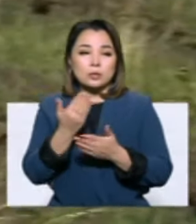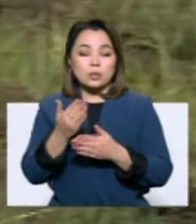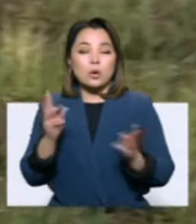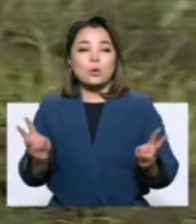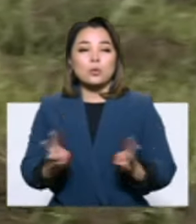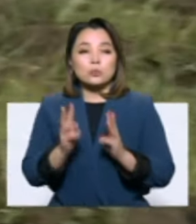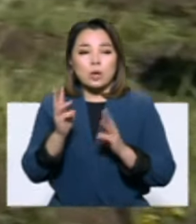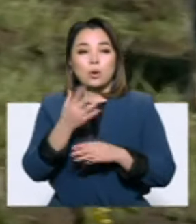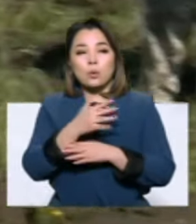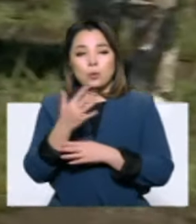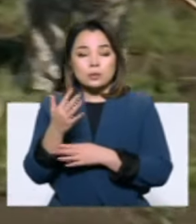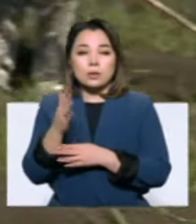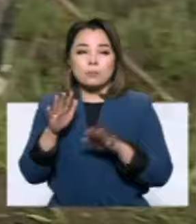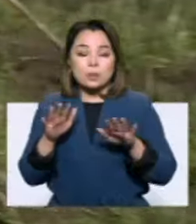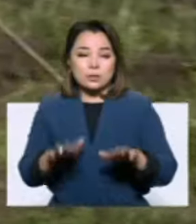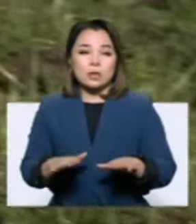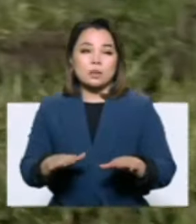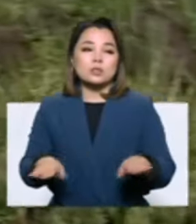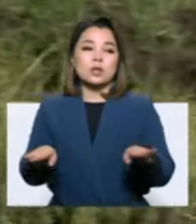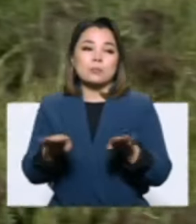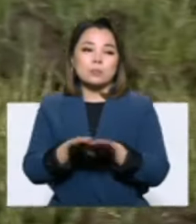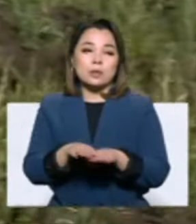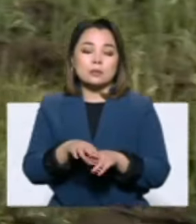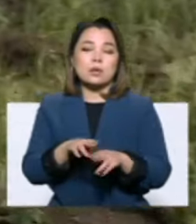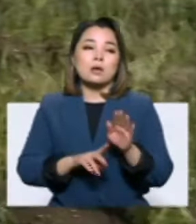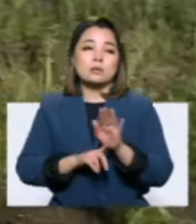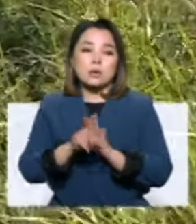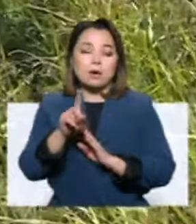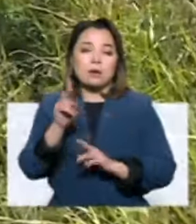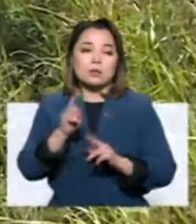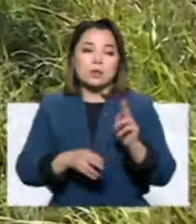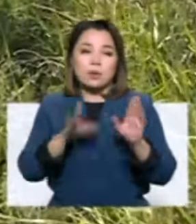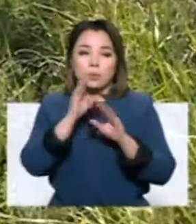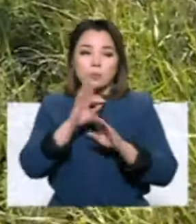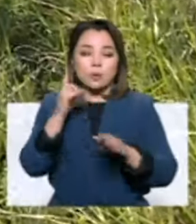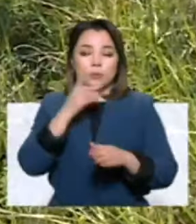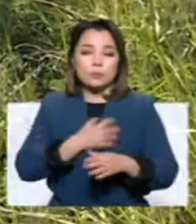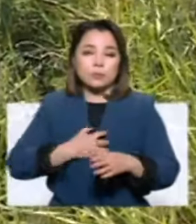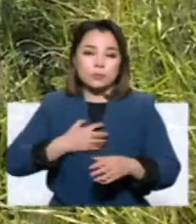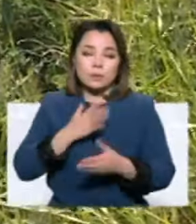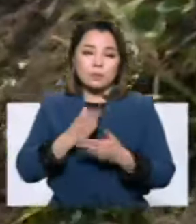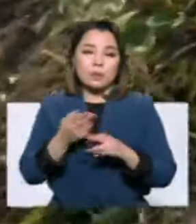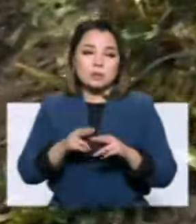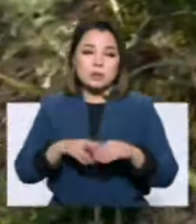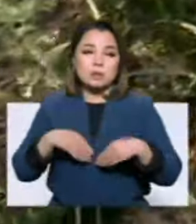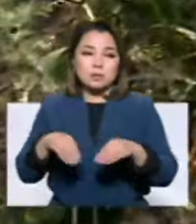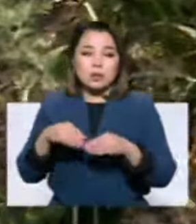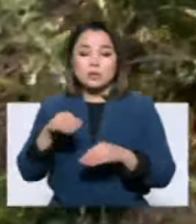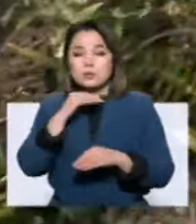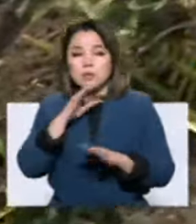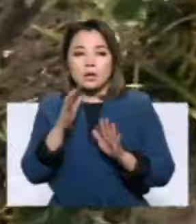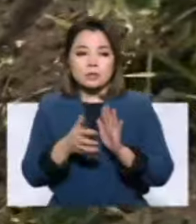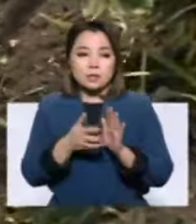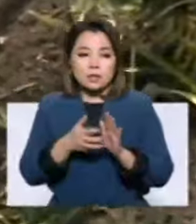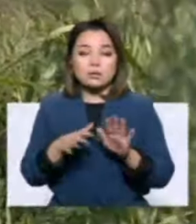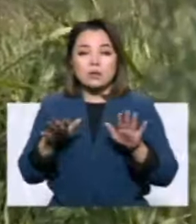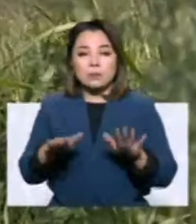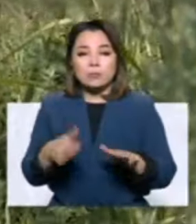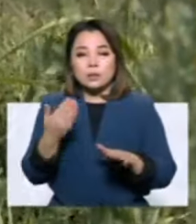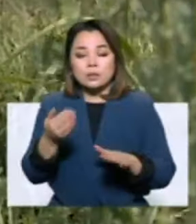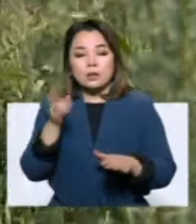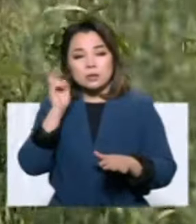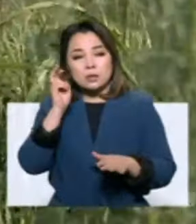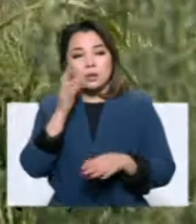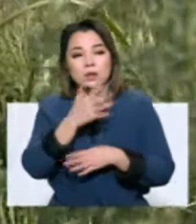өртенген орманның орнын жабатын бұл бастама аяқсыз қалама деп қорқады. Тіпті сапалы ағаш көшеті жетпегендіктен Қатардағы